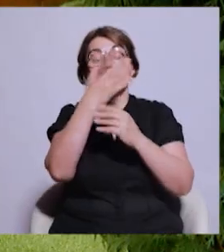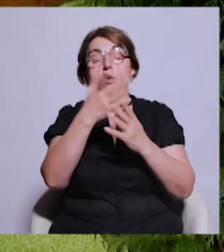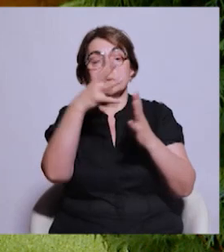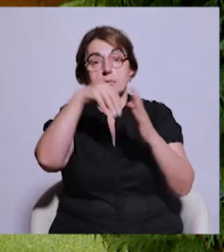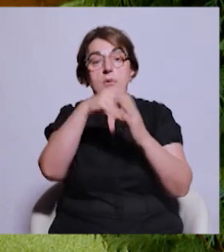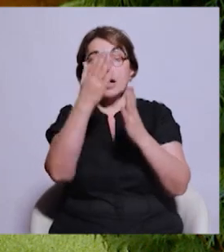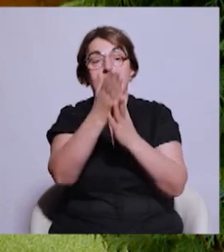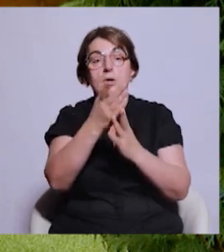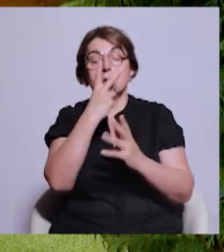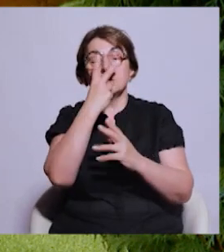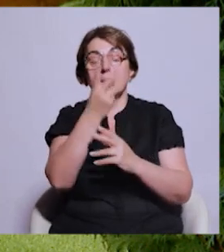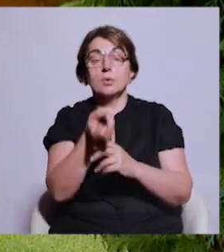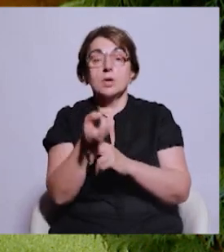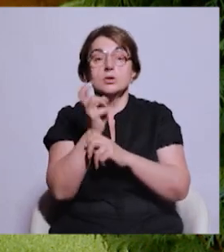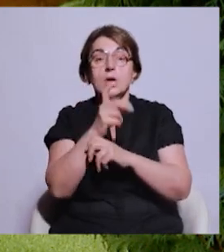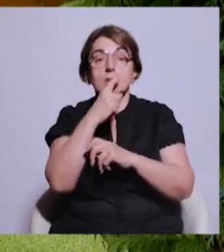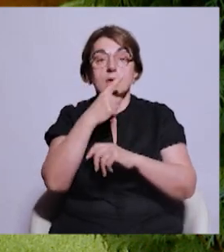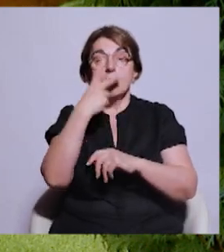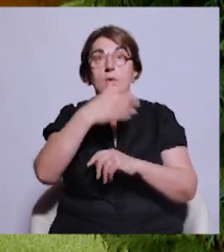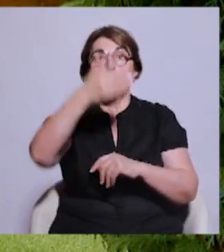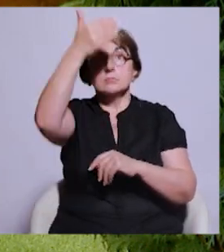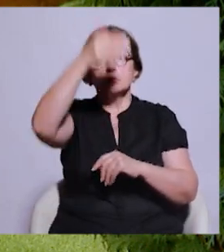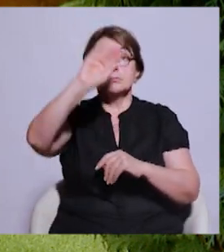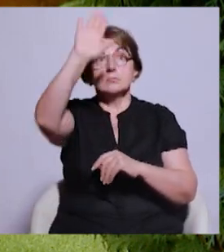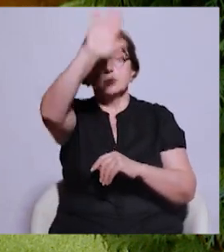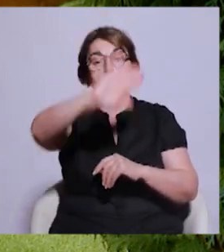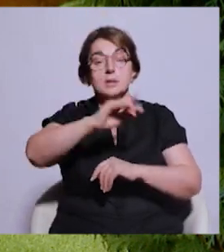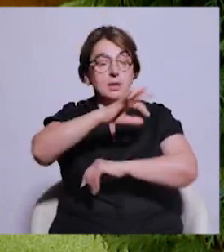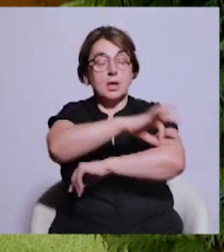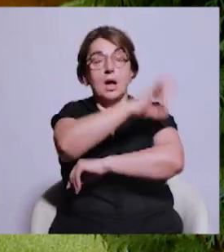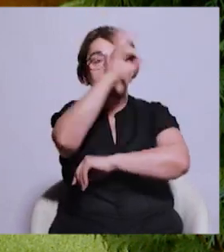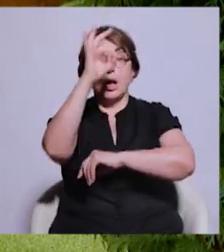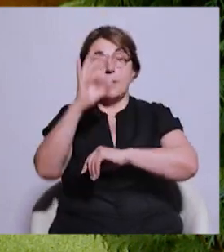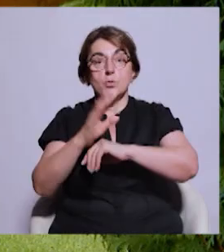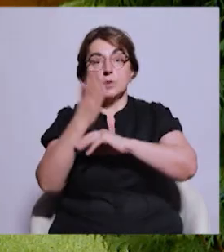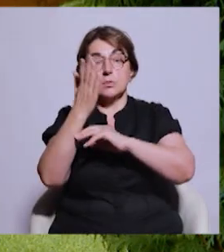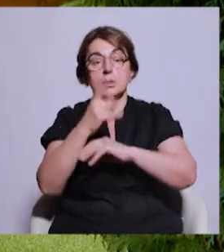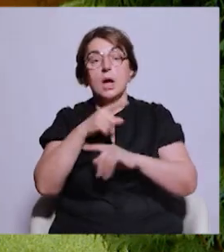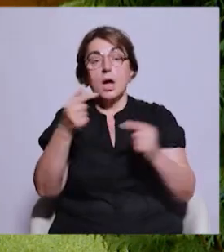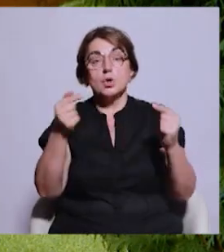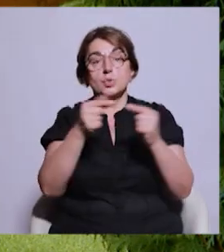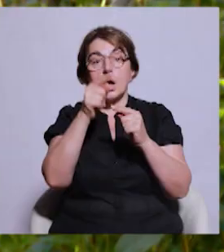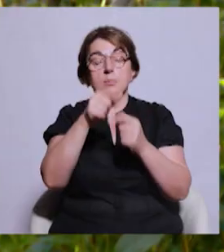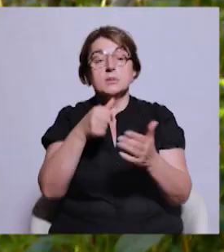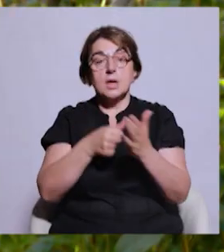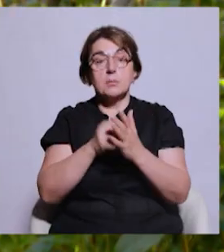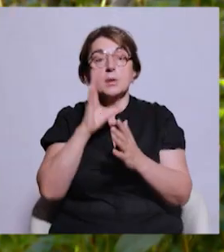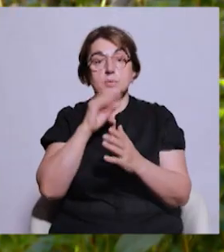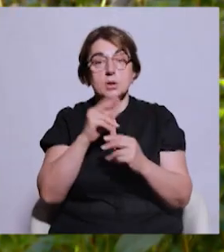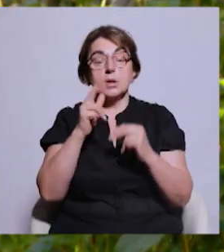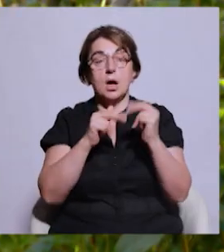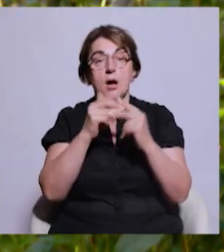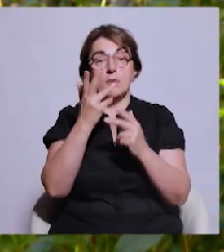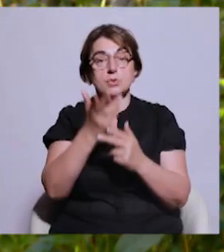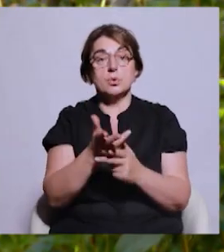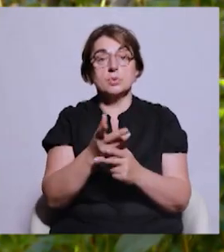შორიახლოს ტაძარი, რომელიც თქვენთან ახლოს არის, მოინახულოთ და ამითაც ახსნათ დანარჩენი მხარეები და ააგოთ ჰორიზონტის მხარეების თანწყობა.